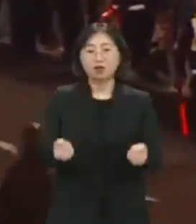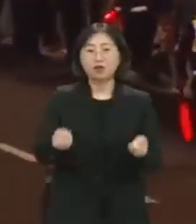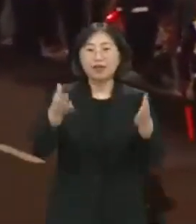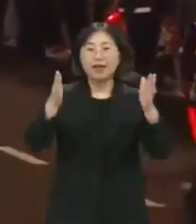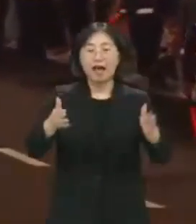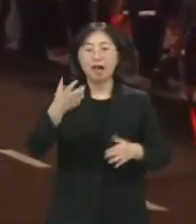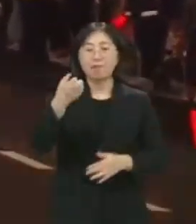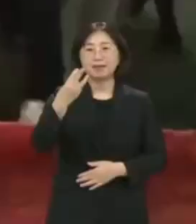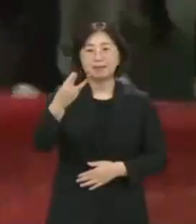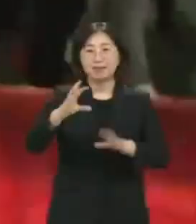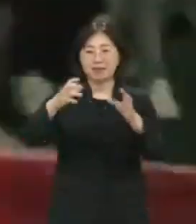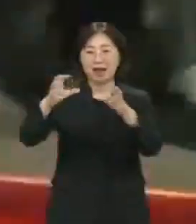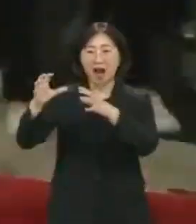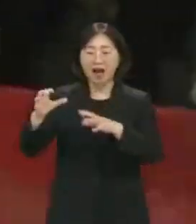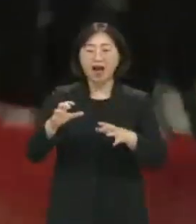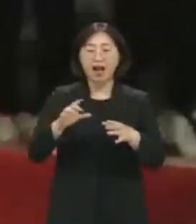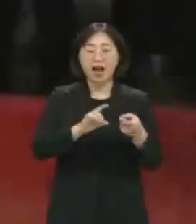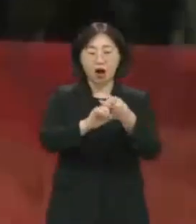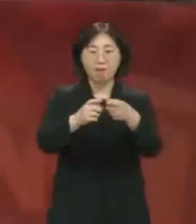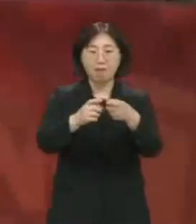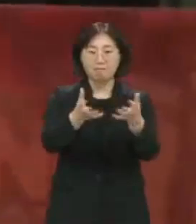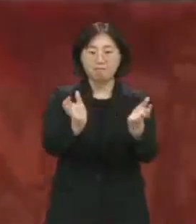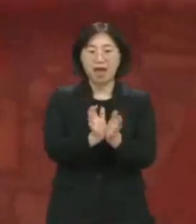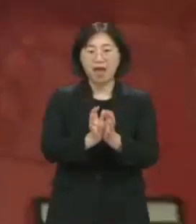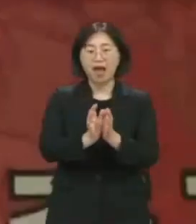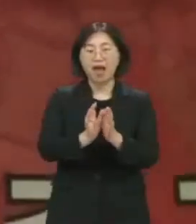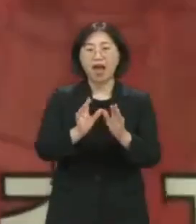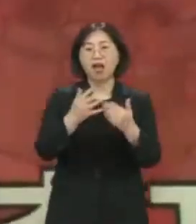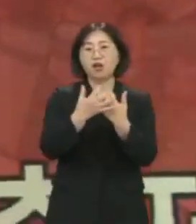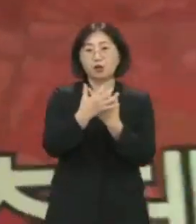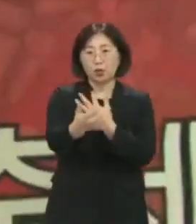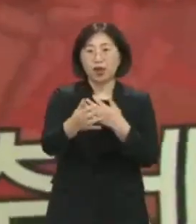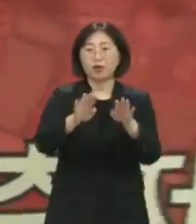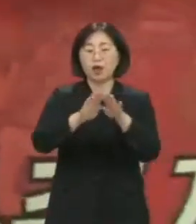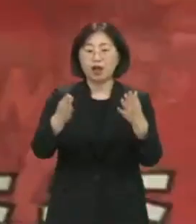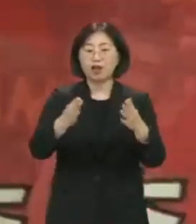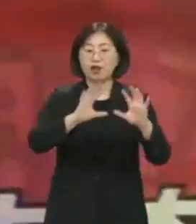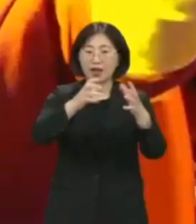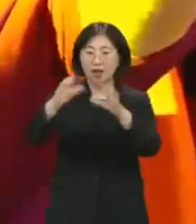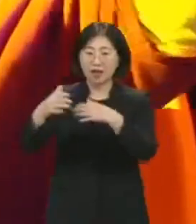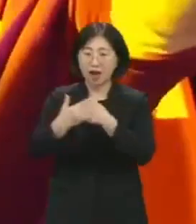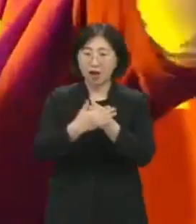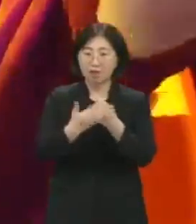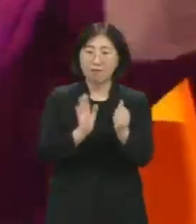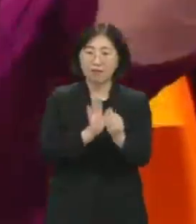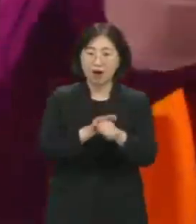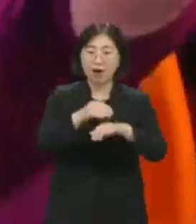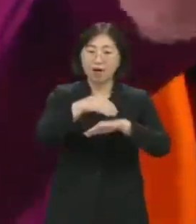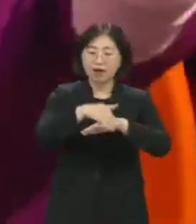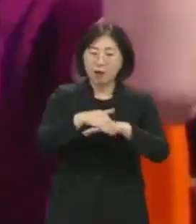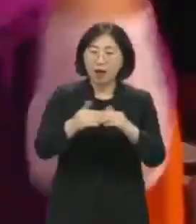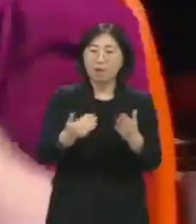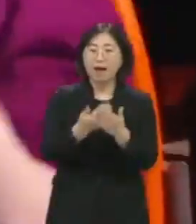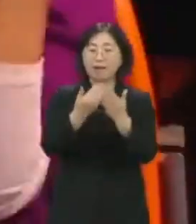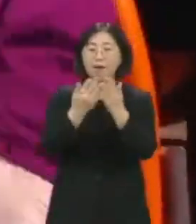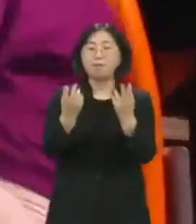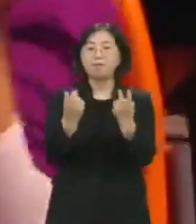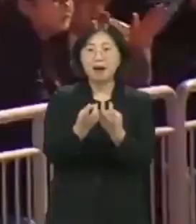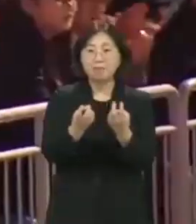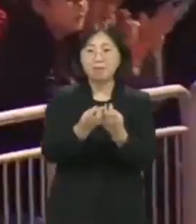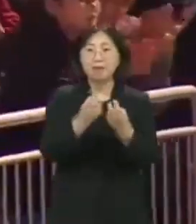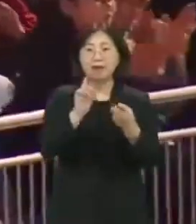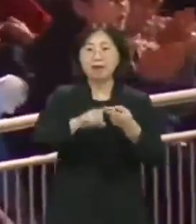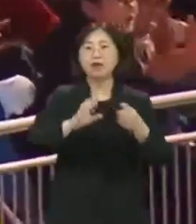회원인 국제춤축제연맹 세계총회도 열려 각 나라의 협력체계 구축과 발전 방안에 대한 논의도